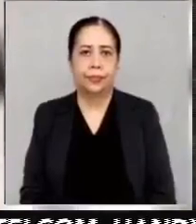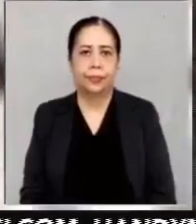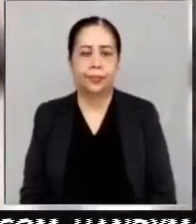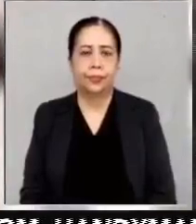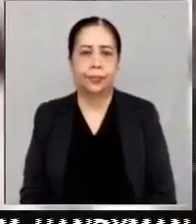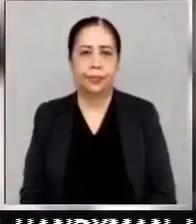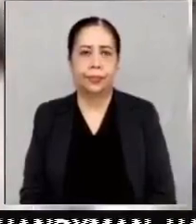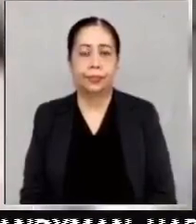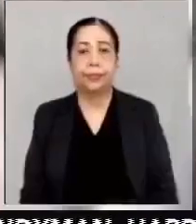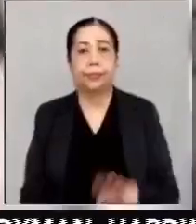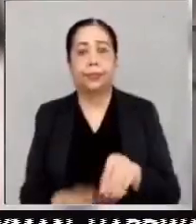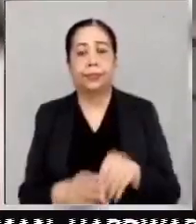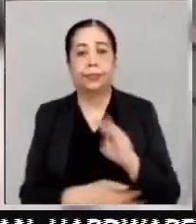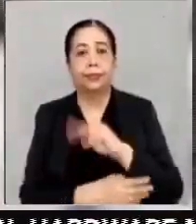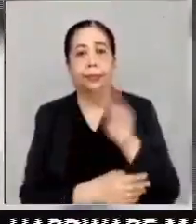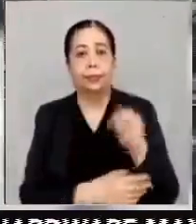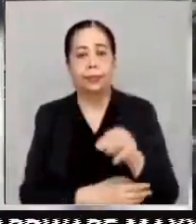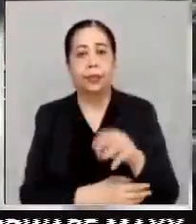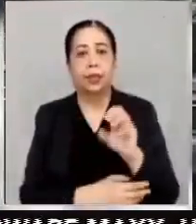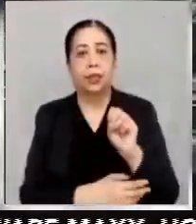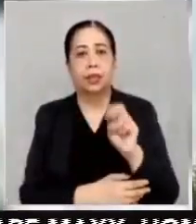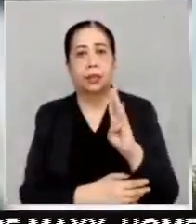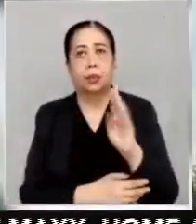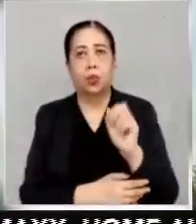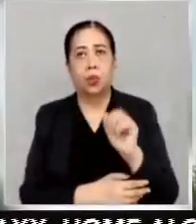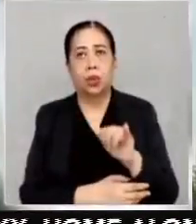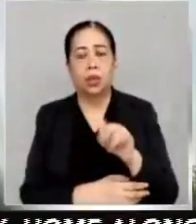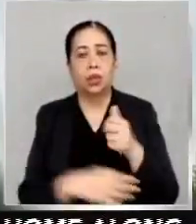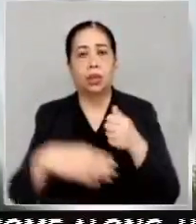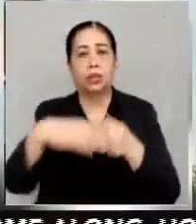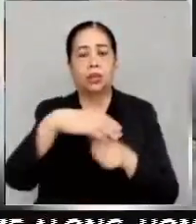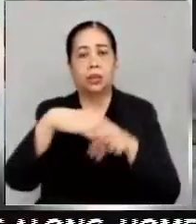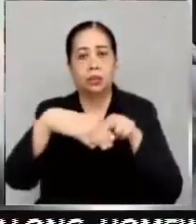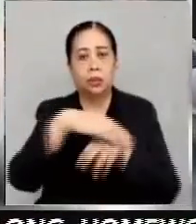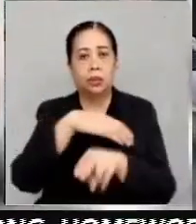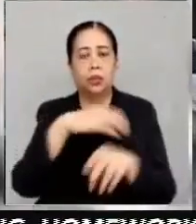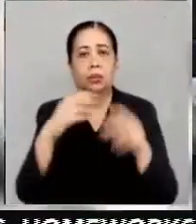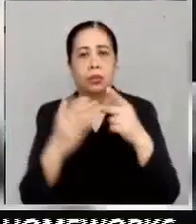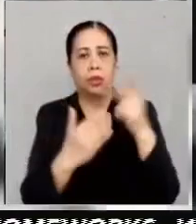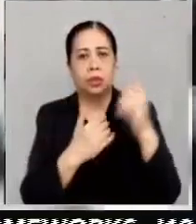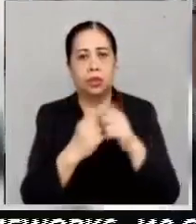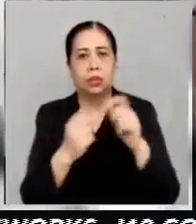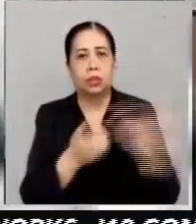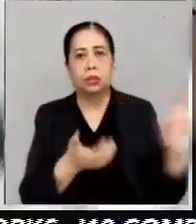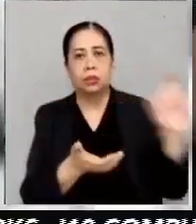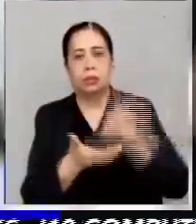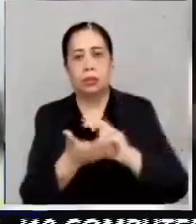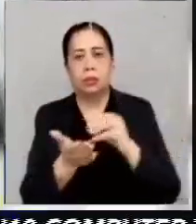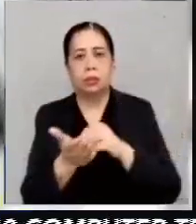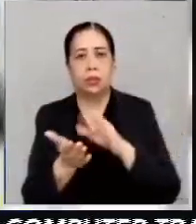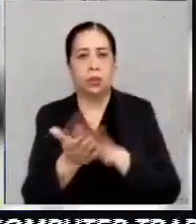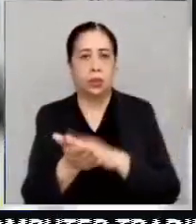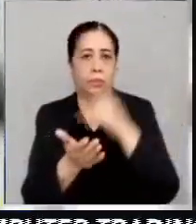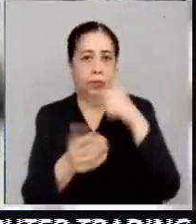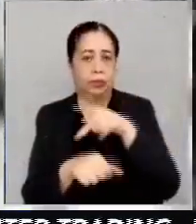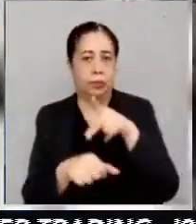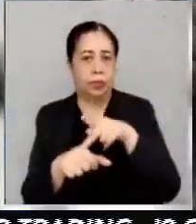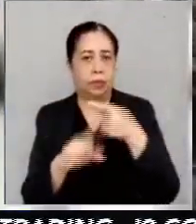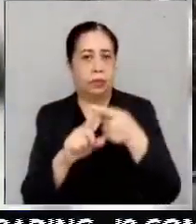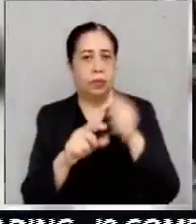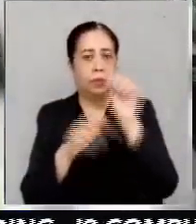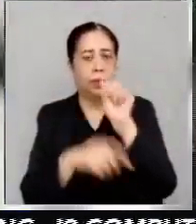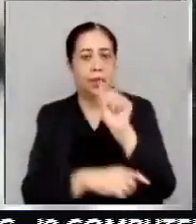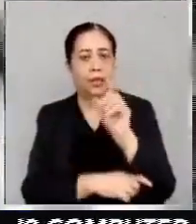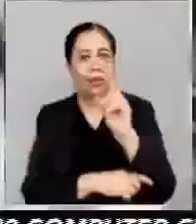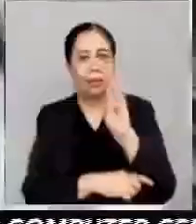Kabilang ang Metro Manila Subway Project at North-South Commuter Railway Project sa mga popondohan ng pautang sa Pilipinas mula sa Asia Development Bank